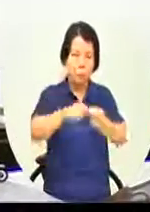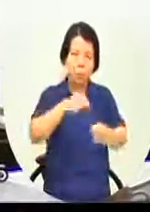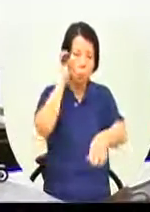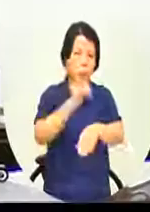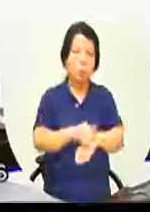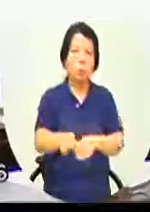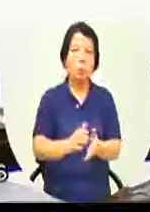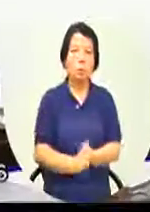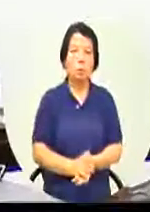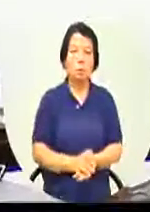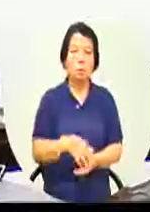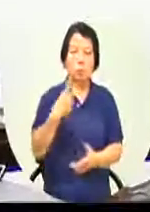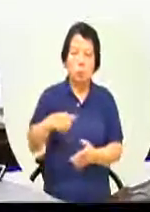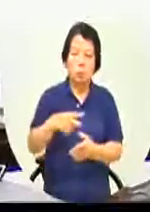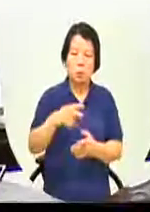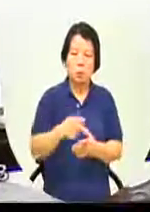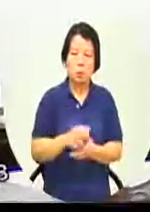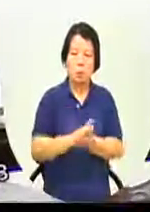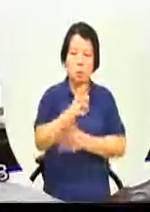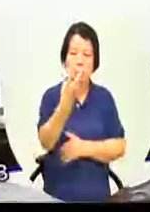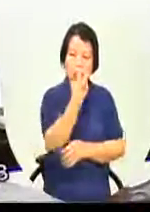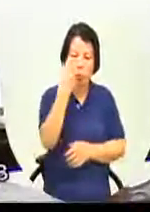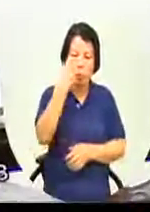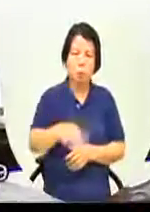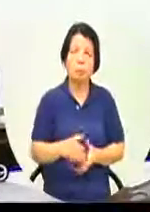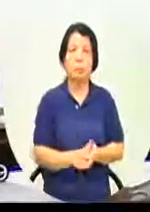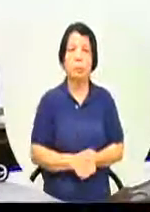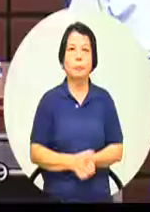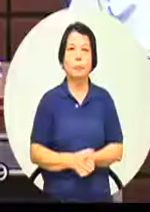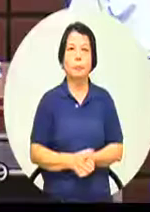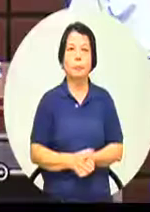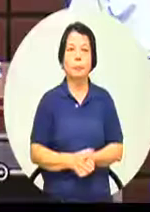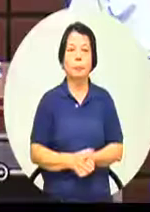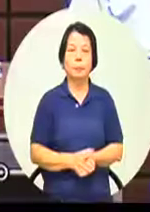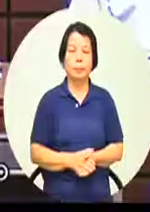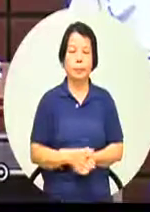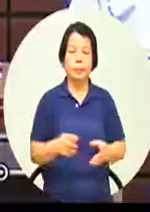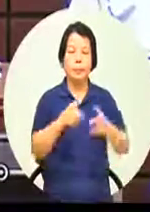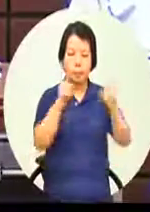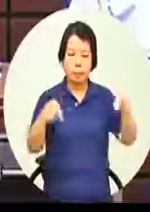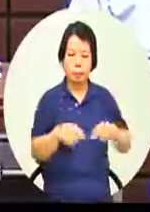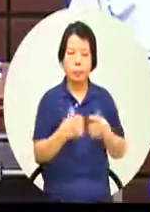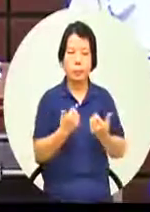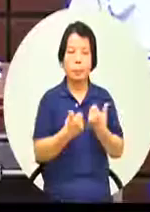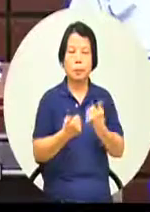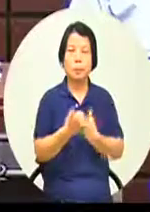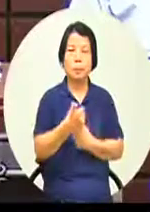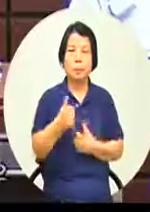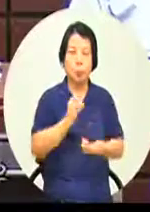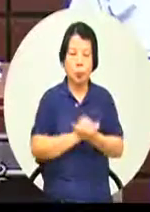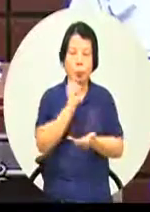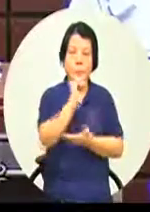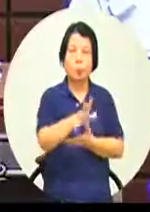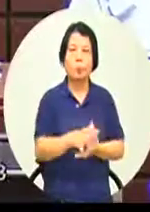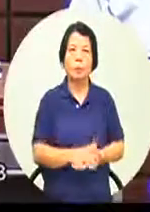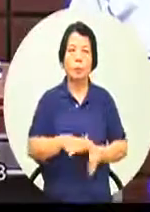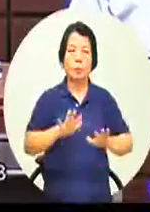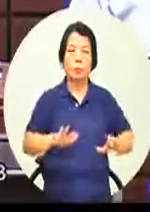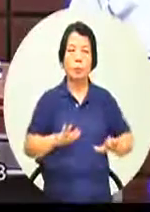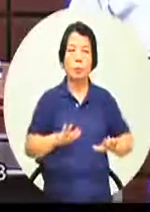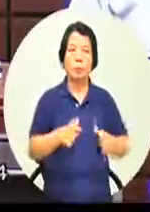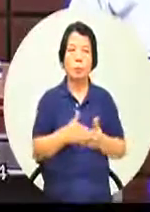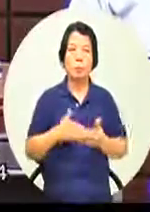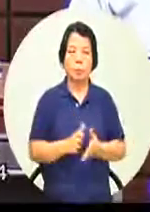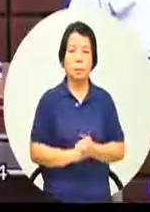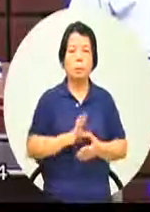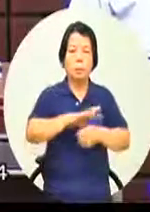们后面来这样检验，是不是蔡局长可以答复？ 在这里跟张议员报告一下哈，我想我们这里要走的，